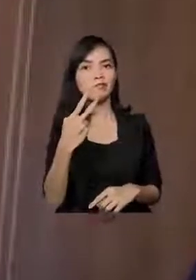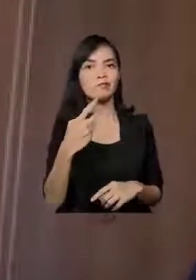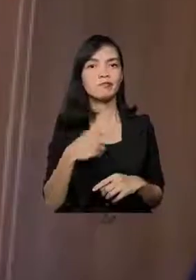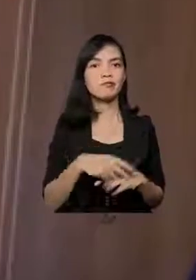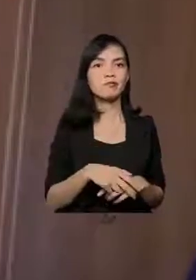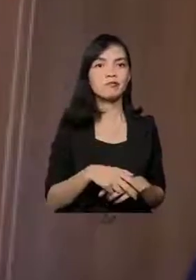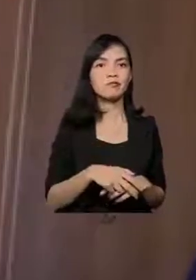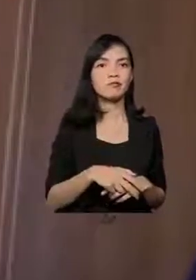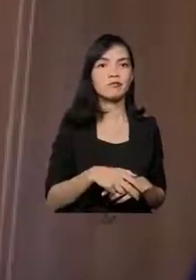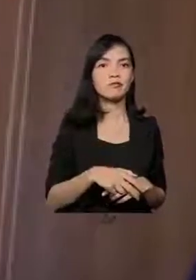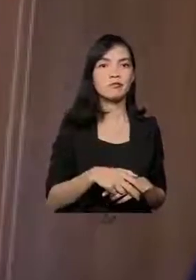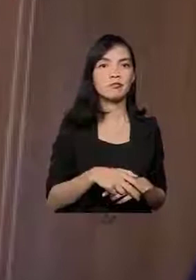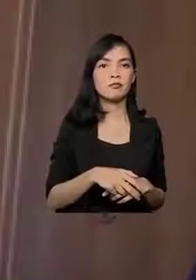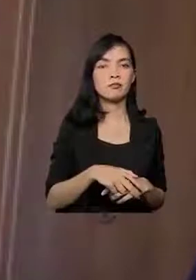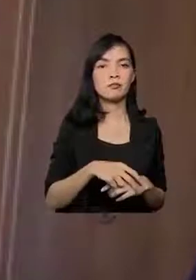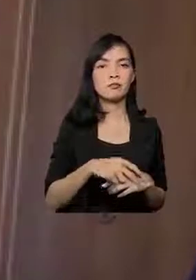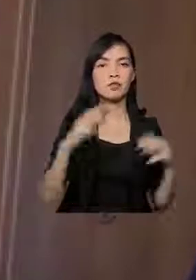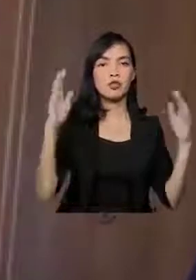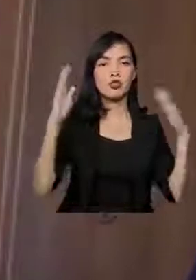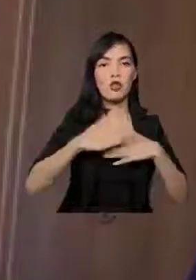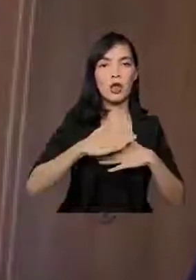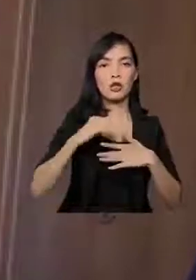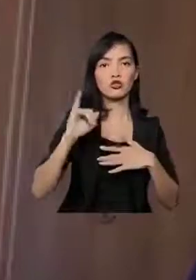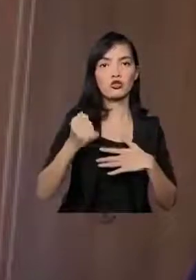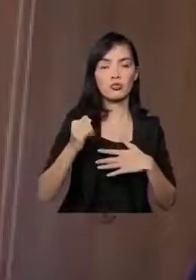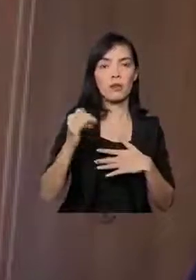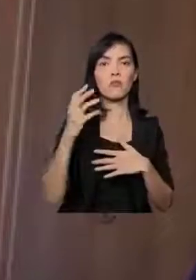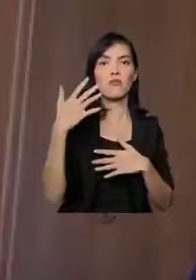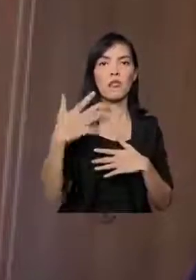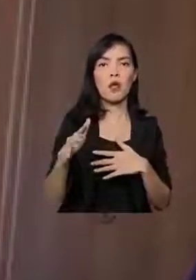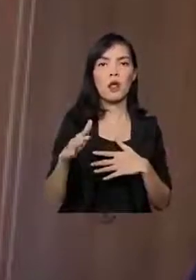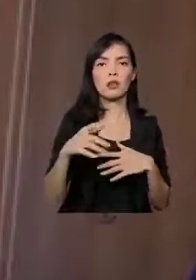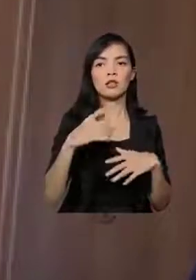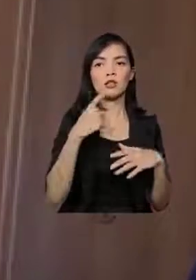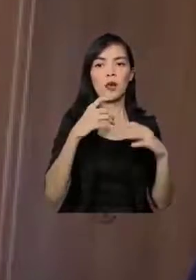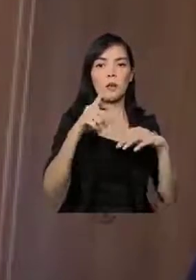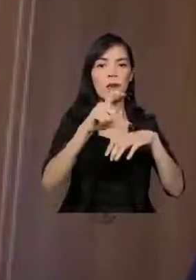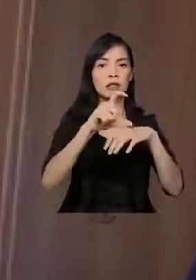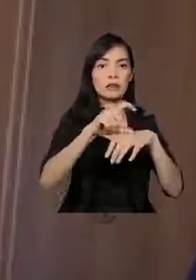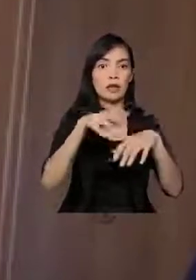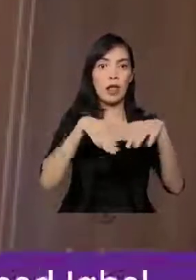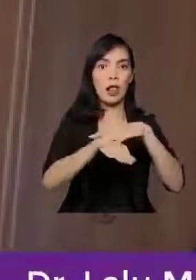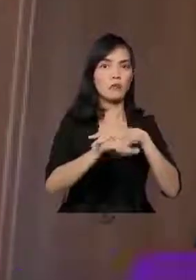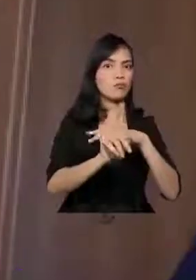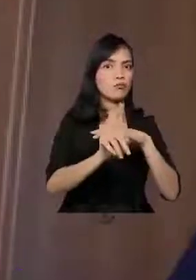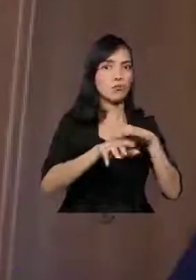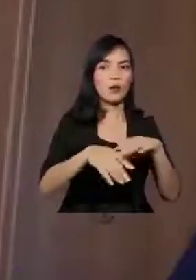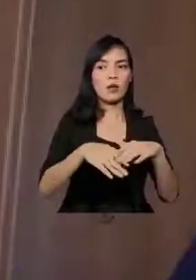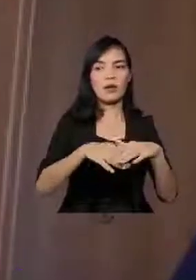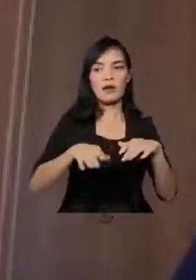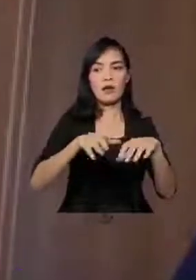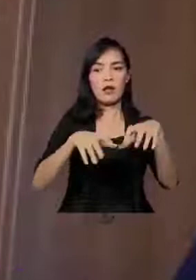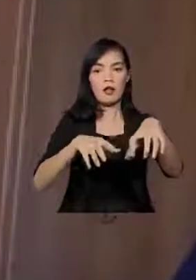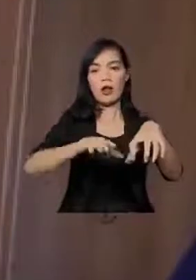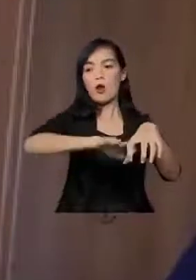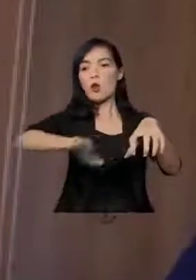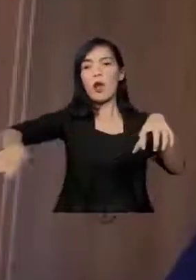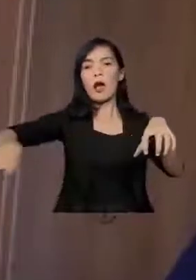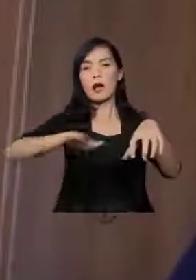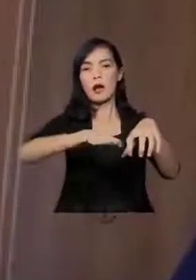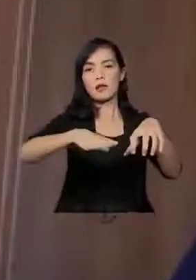mengambil jarak dan shalat shalat jumat hanya boleh dilakukan di halaman masjid jadi didalam mesjid tidak lagi digunakan